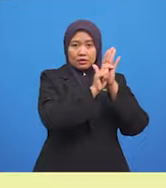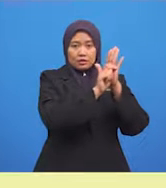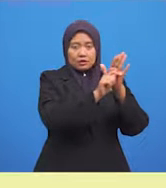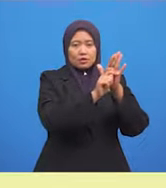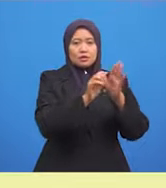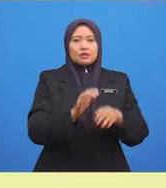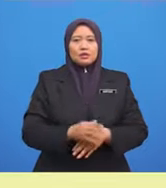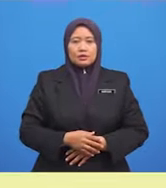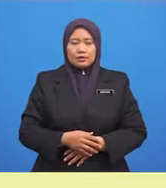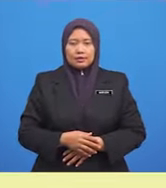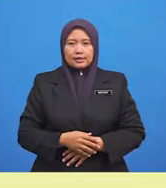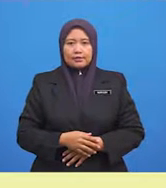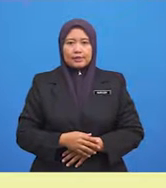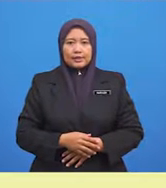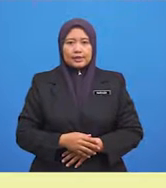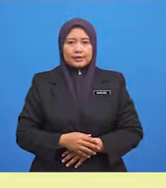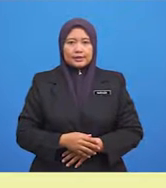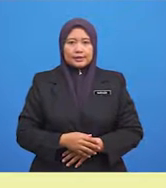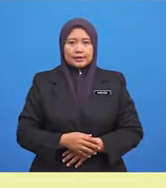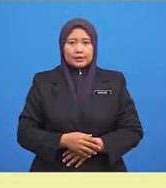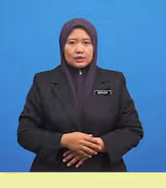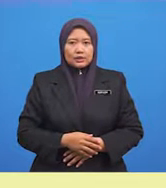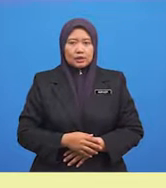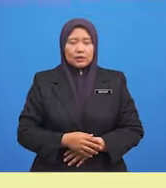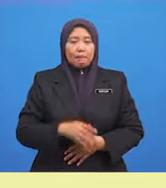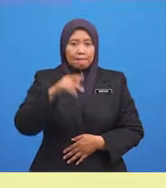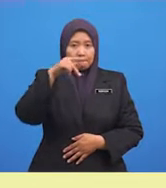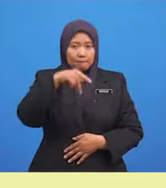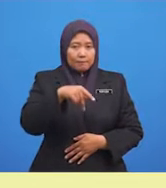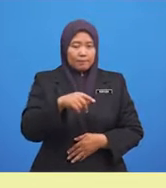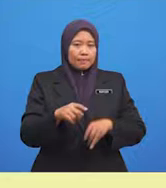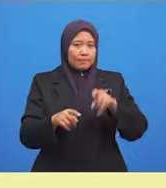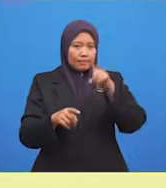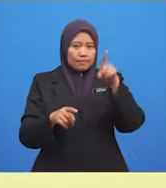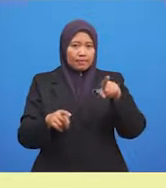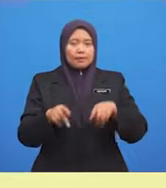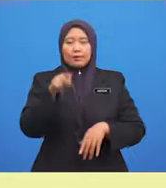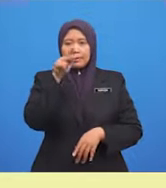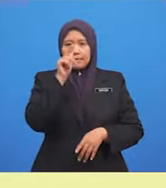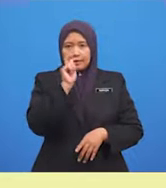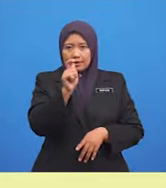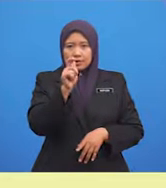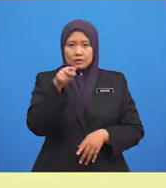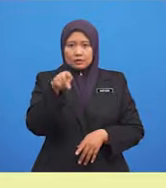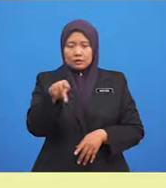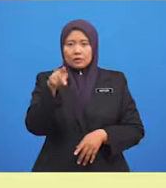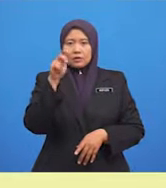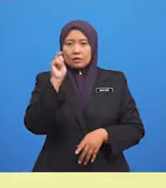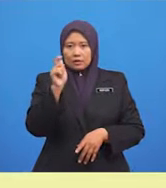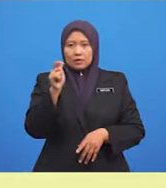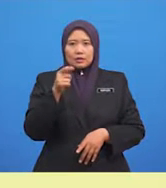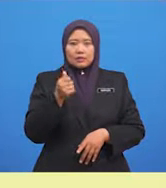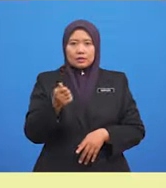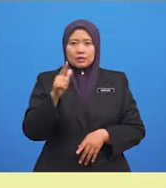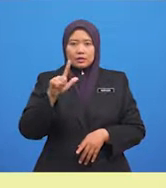pembina set ditulis sebagai P ialah X, di mana X ialah